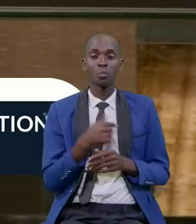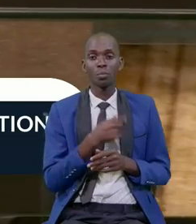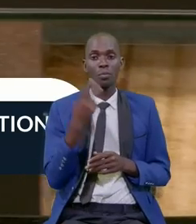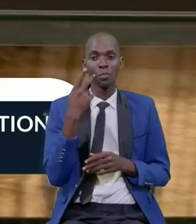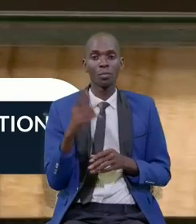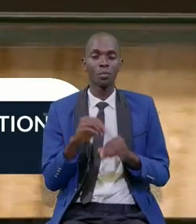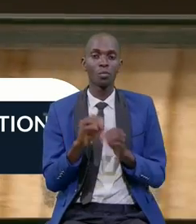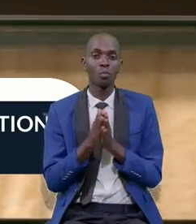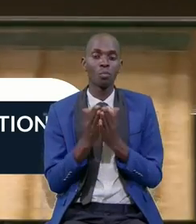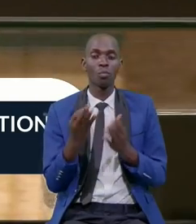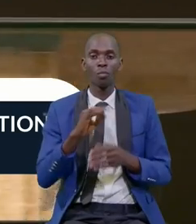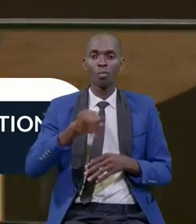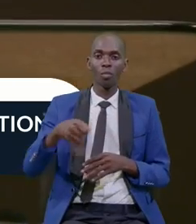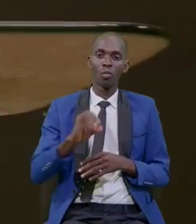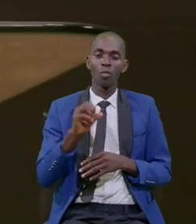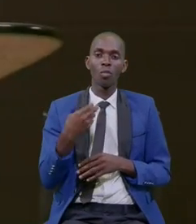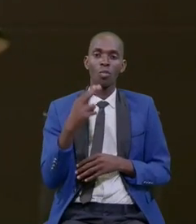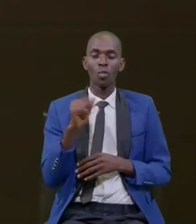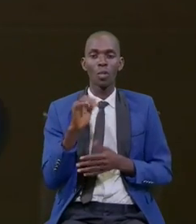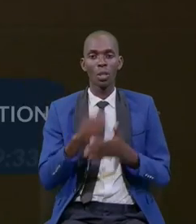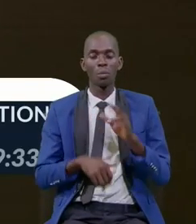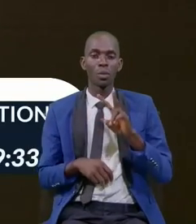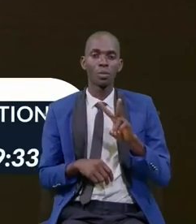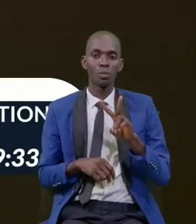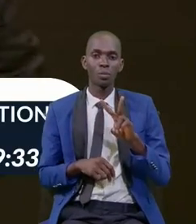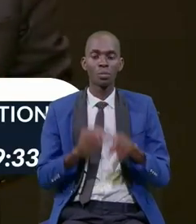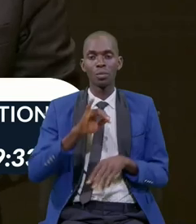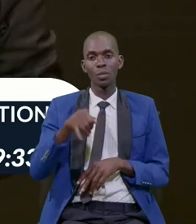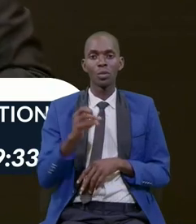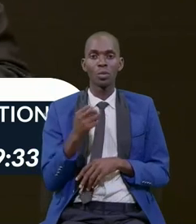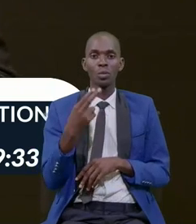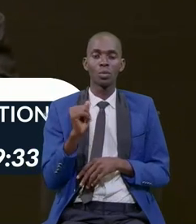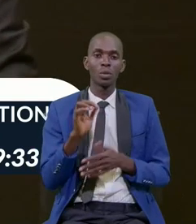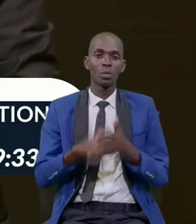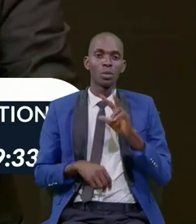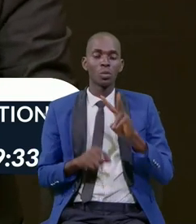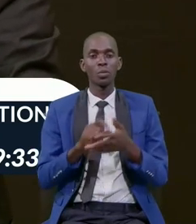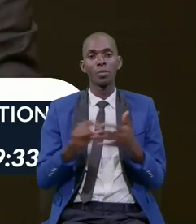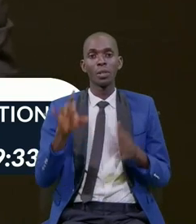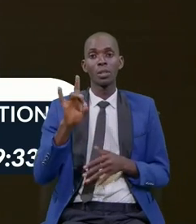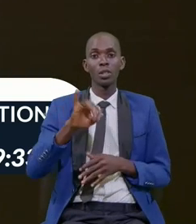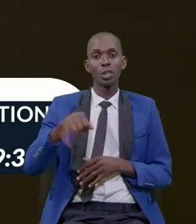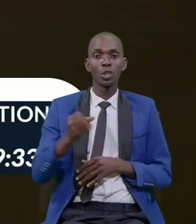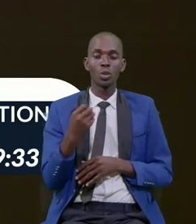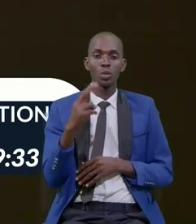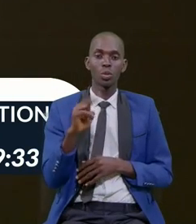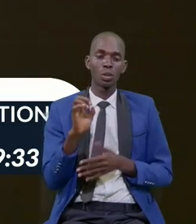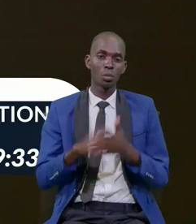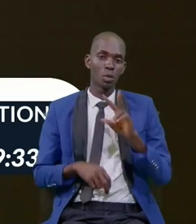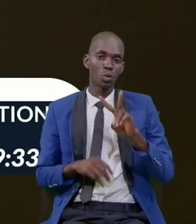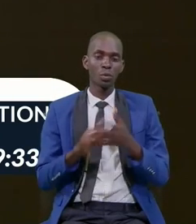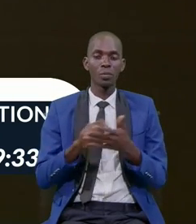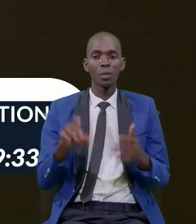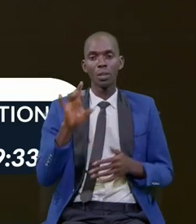C'est dit en Josué chapitre 2 verset 8,